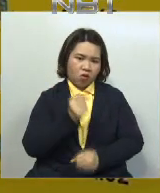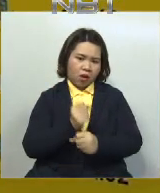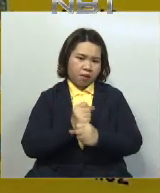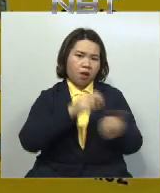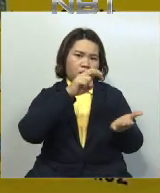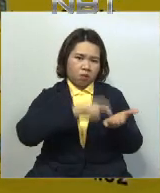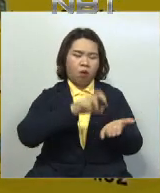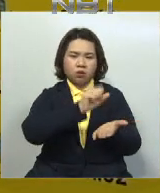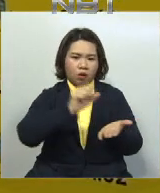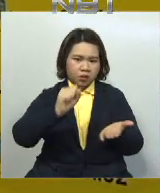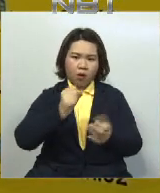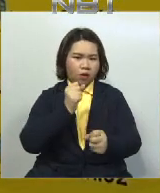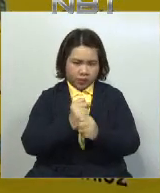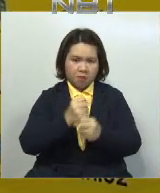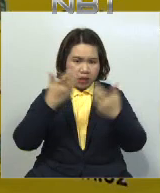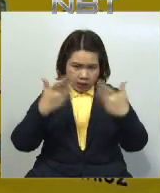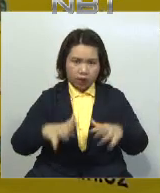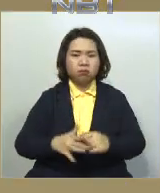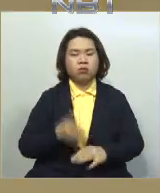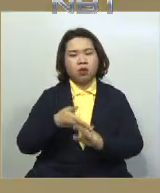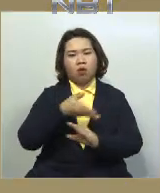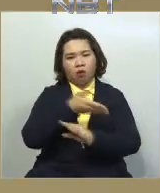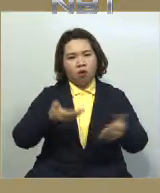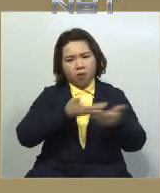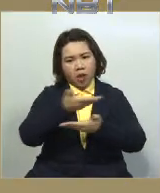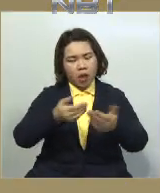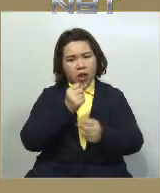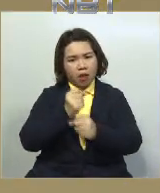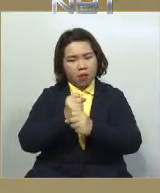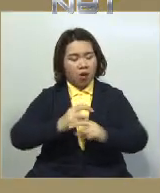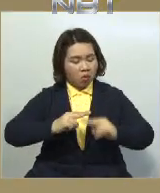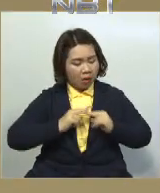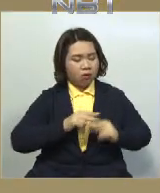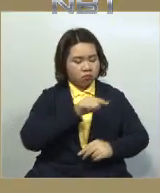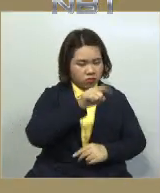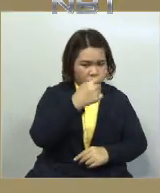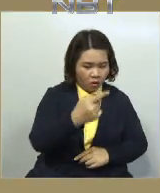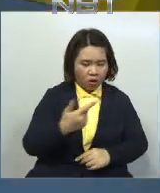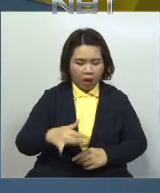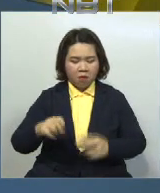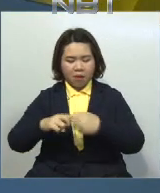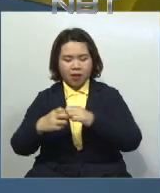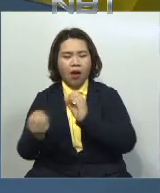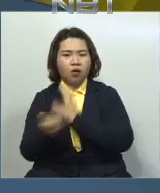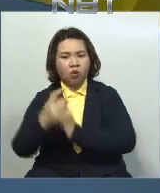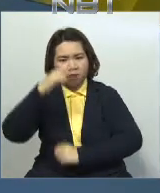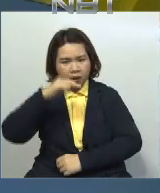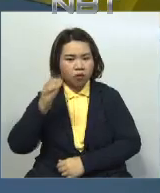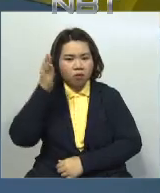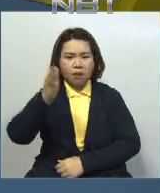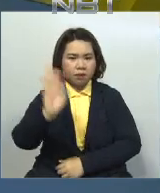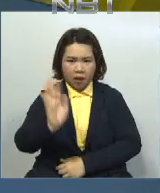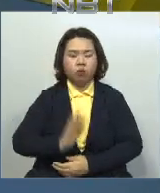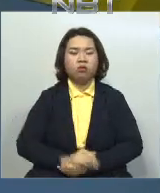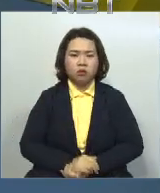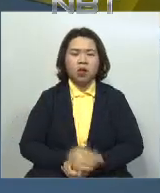าที่รับรองส.ส.อย่างเป็นทางการให้แล้วเสร็จก่อนจะพิจารณาการทำหน้าที่ของตัวเองเพื่อไม่ให้บ้านเมืองเสียหายและแตกแยกในอนาคต